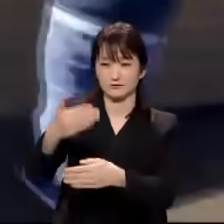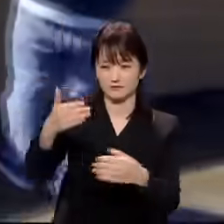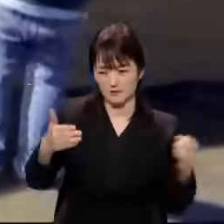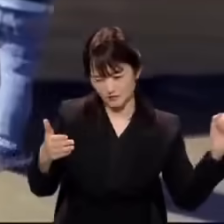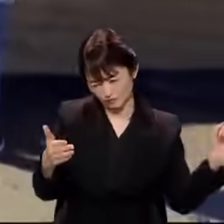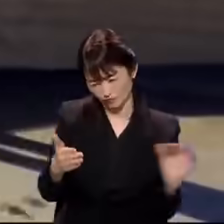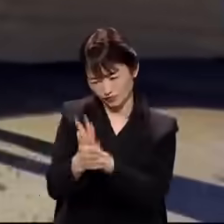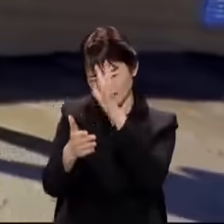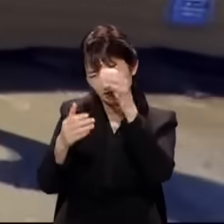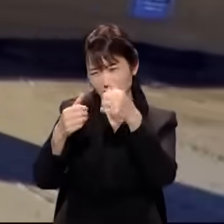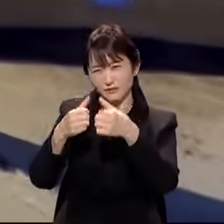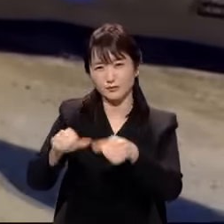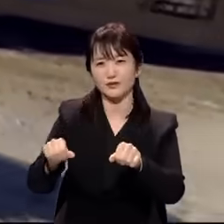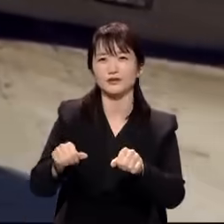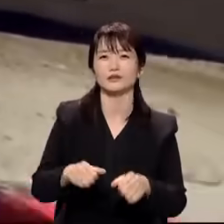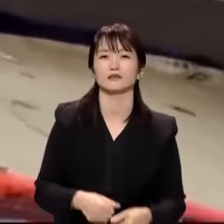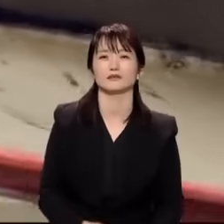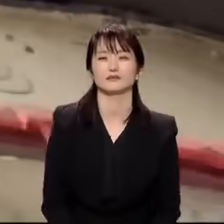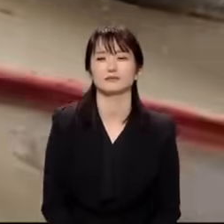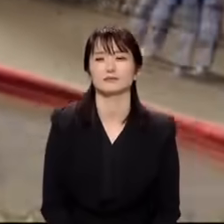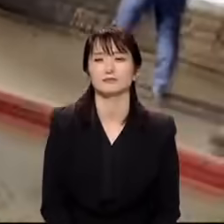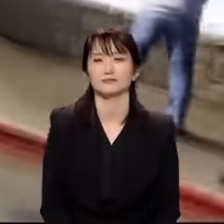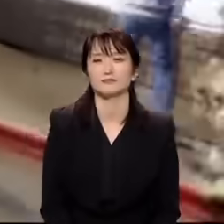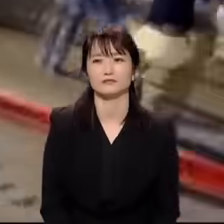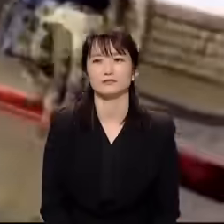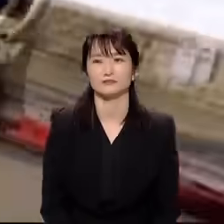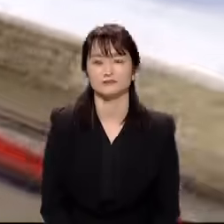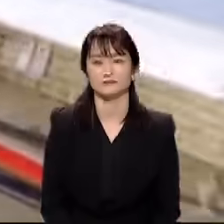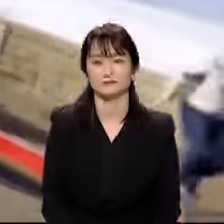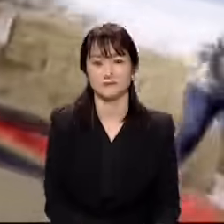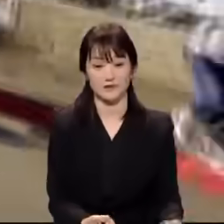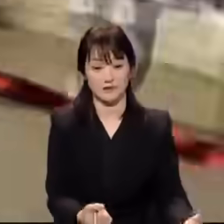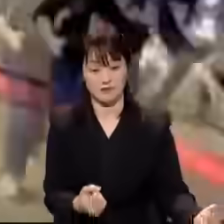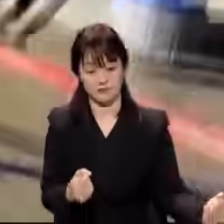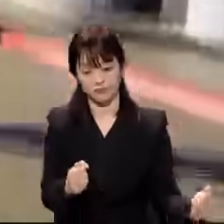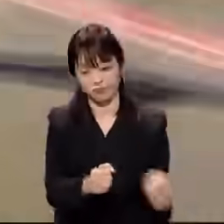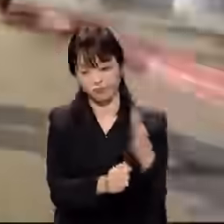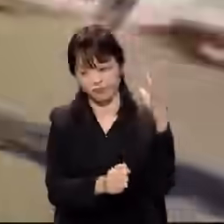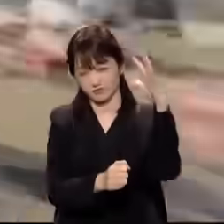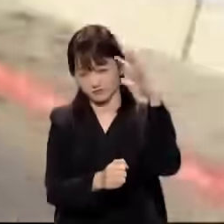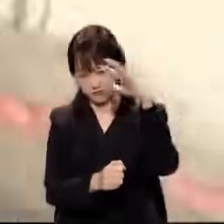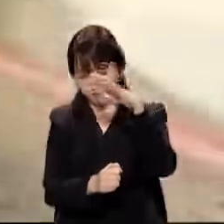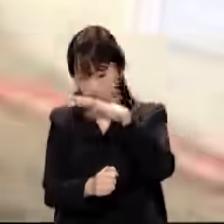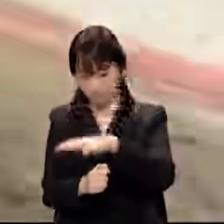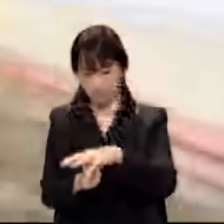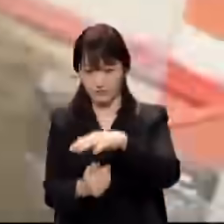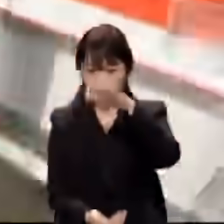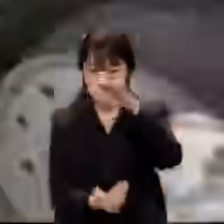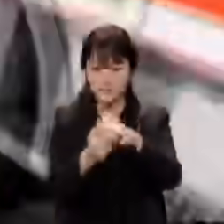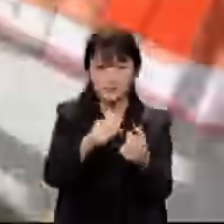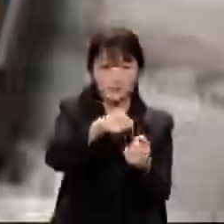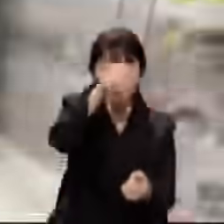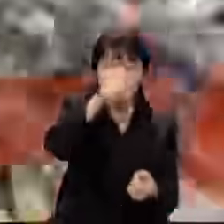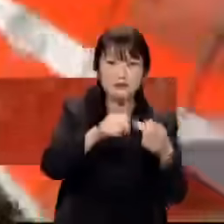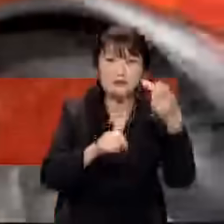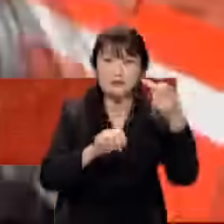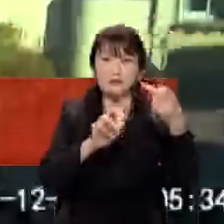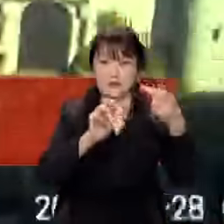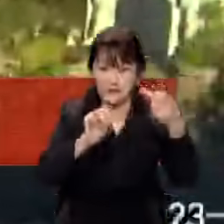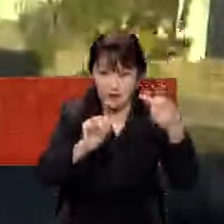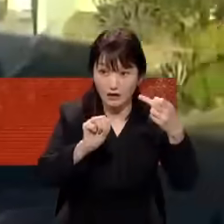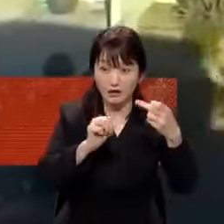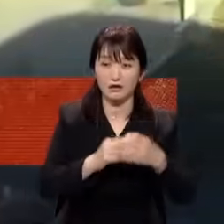this. Uh-oh. 네, 헤일이라고 해도 과언이 아니었습니다. 이날 파도의 최대 높이는 무려 12m나